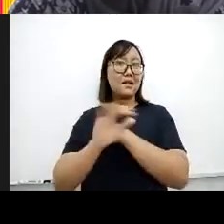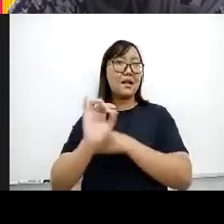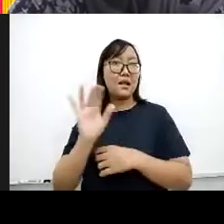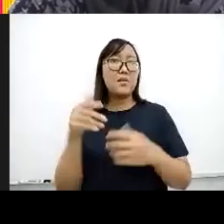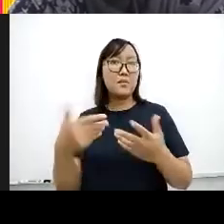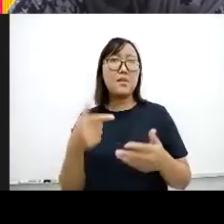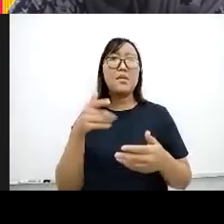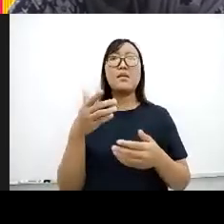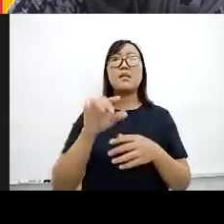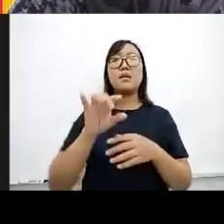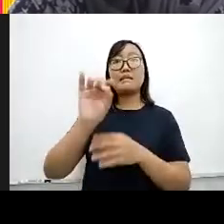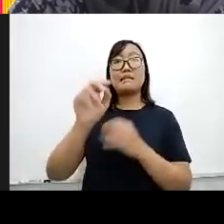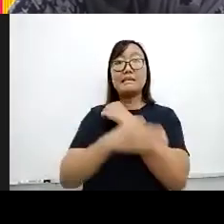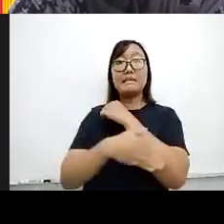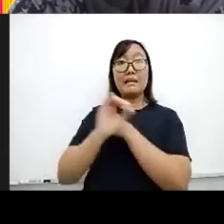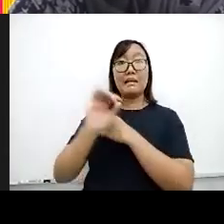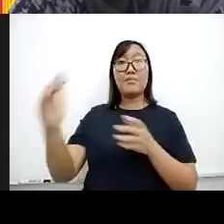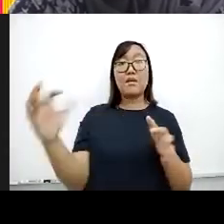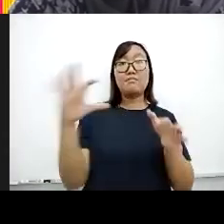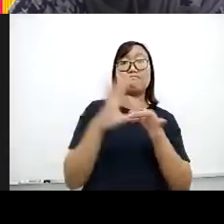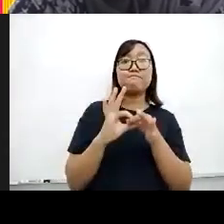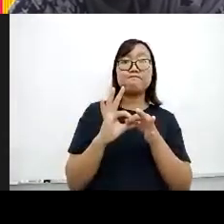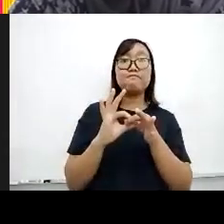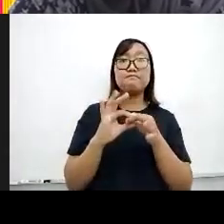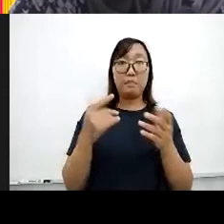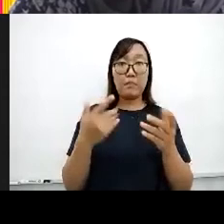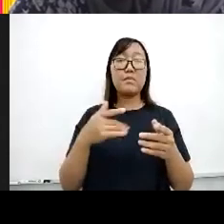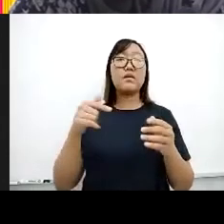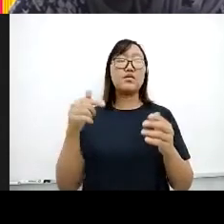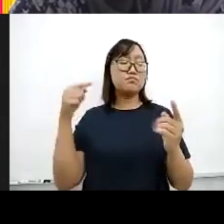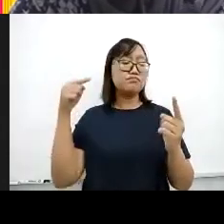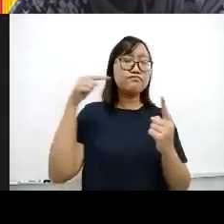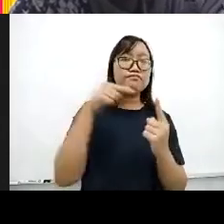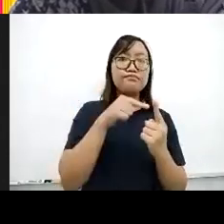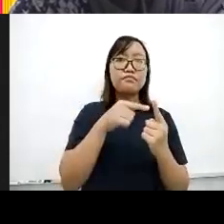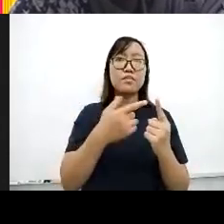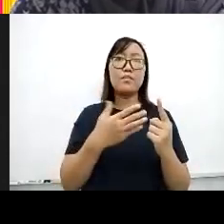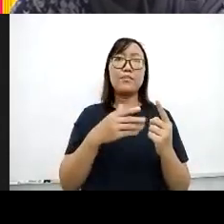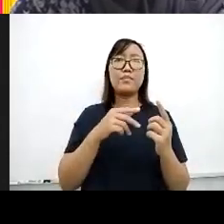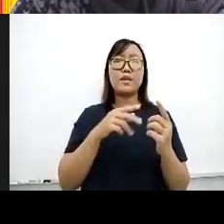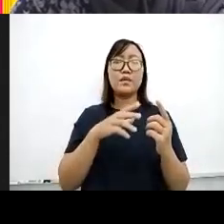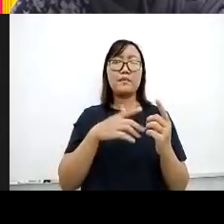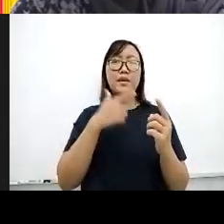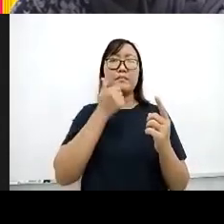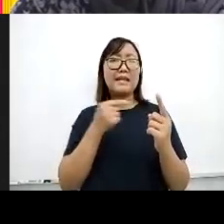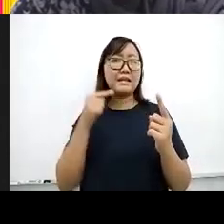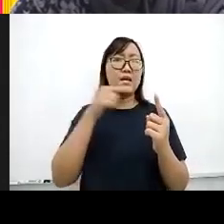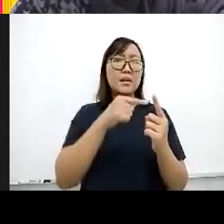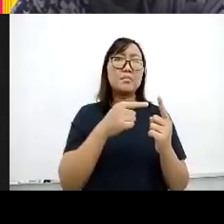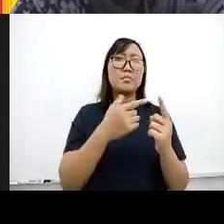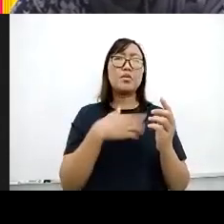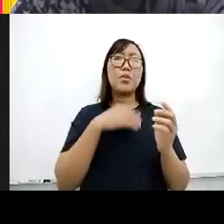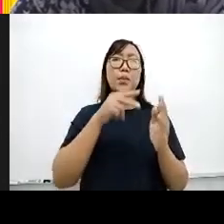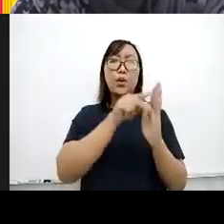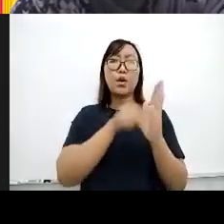ikut berkontribusi dan kemudian menentukan menyelaraskan prioritas-prioritas pada program-program kerja PC